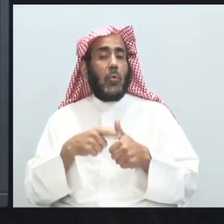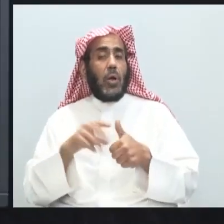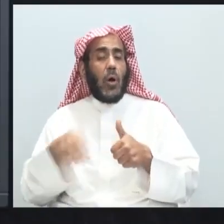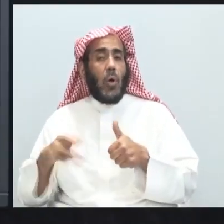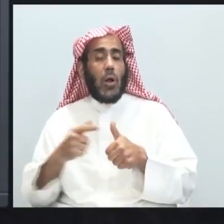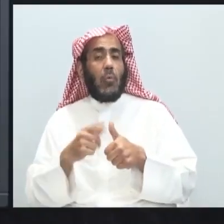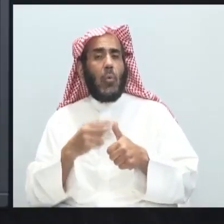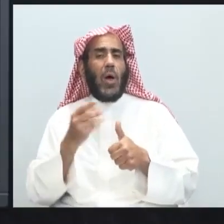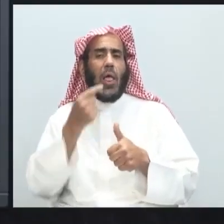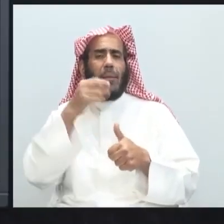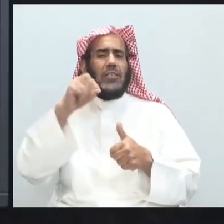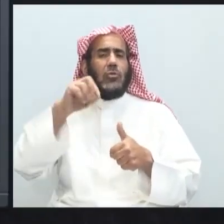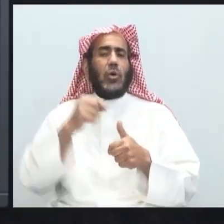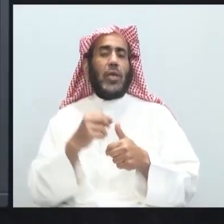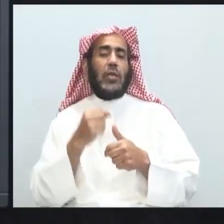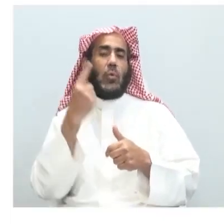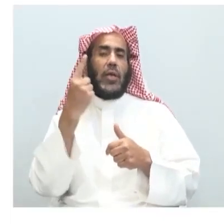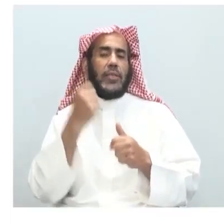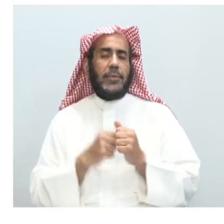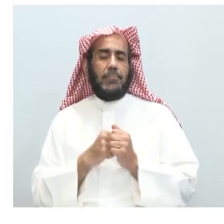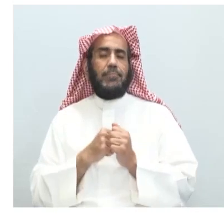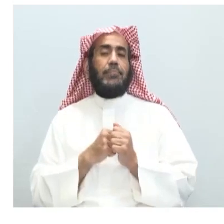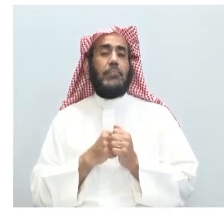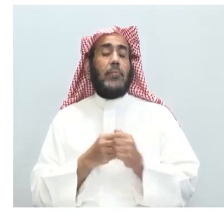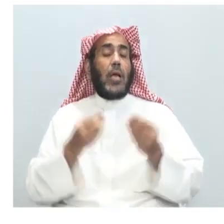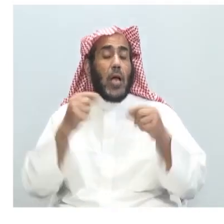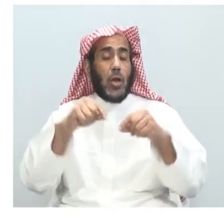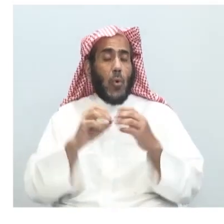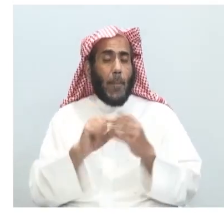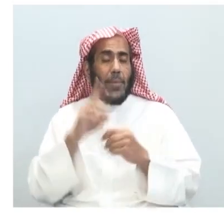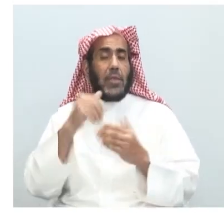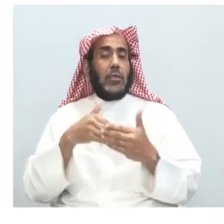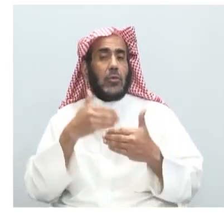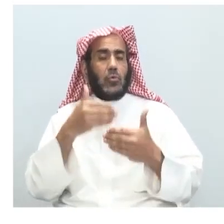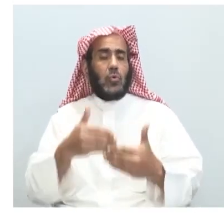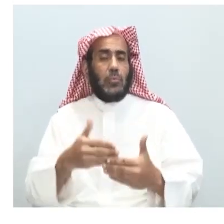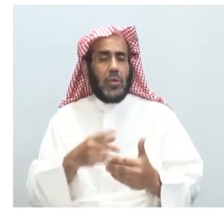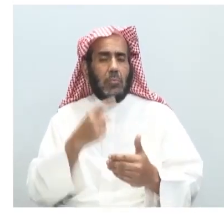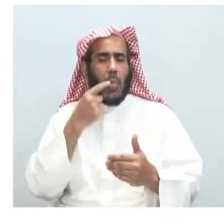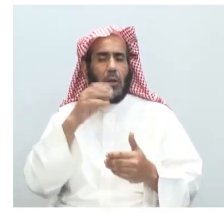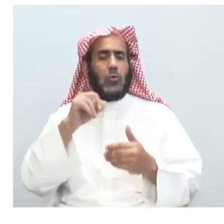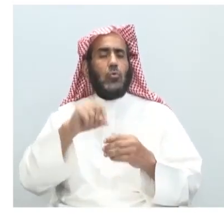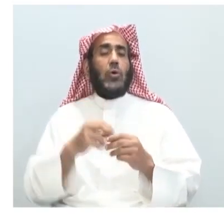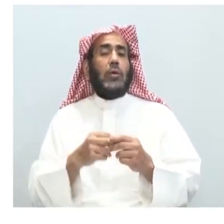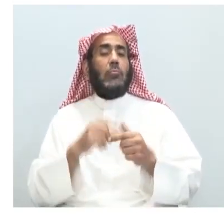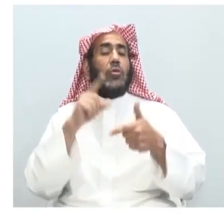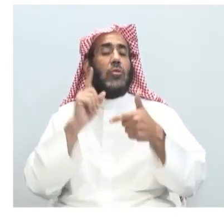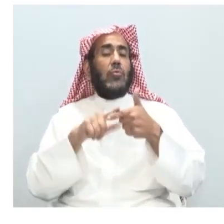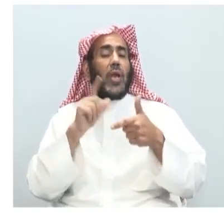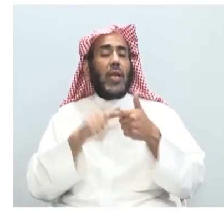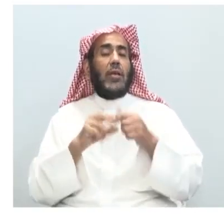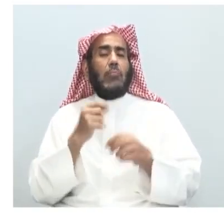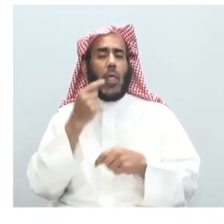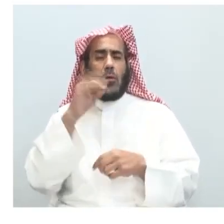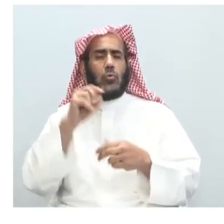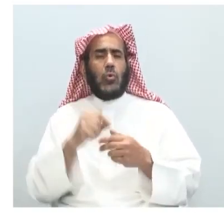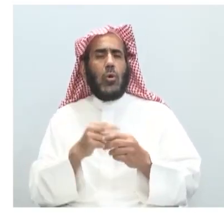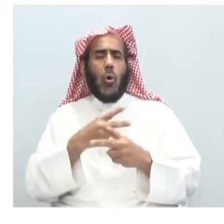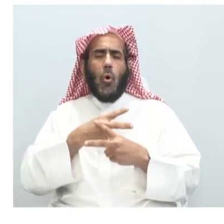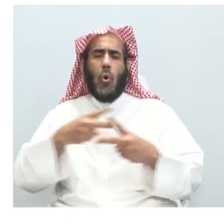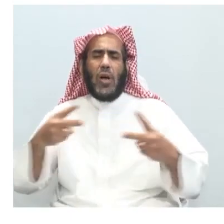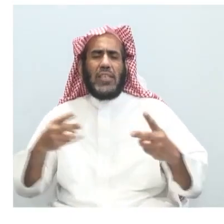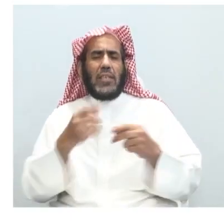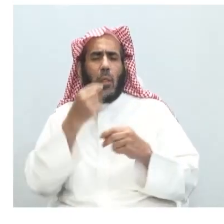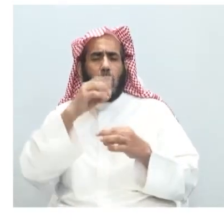وهو السكريات الاحاديه اليوم باذن الله سنكمل السكريات الثنائيه السكريات عديده